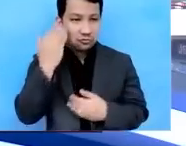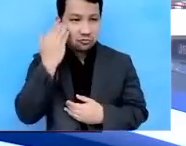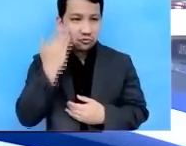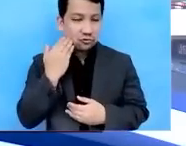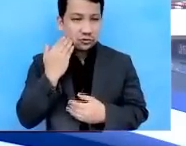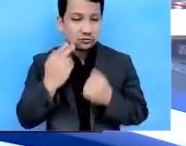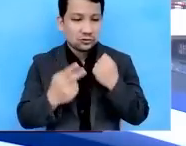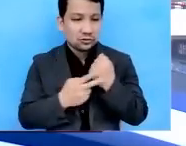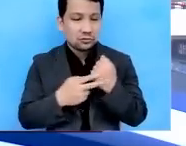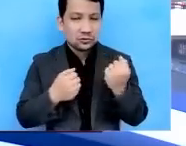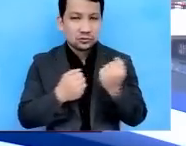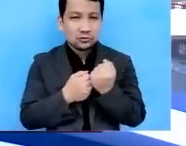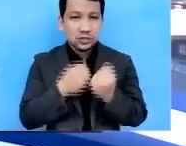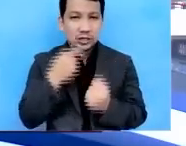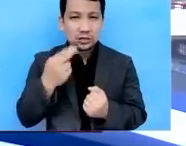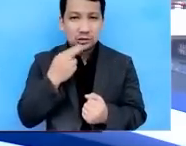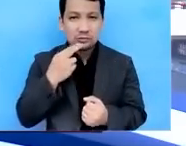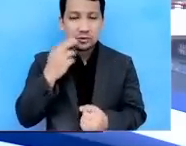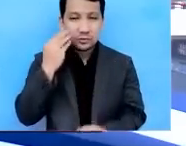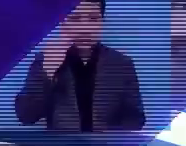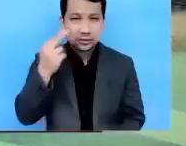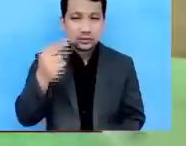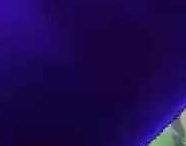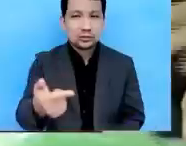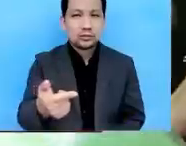Nasa frontline na balitang yan, si Marisa Lili.